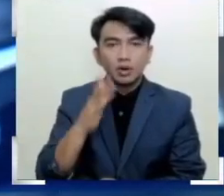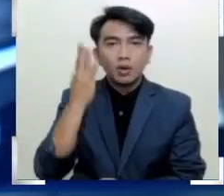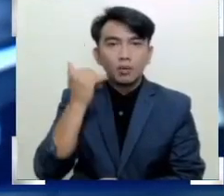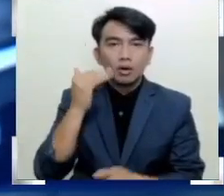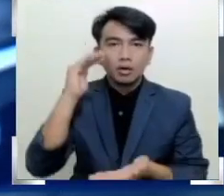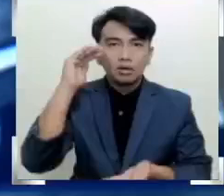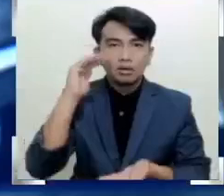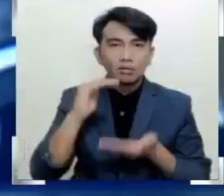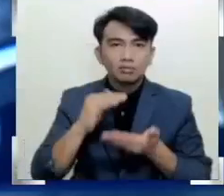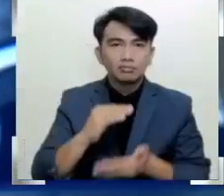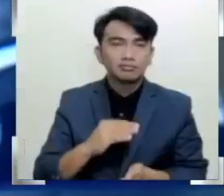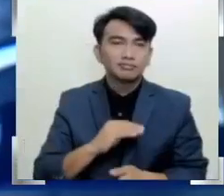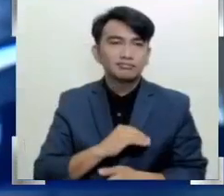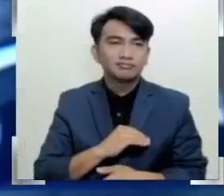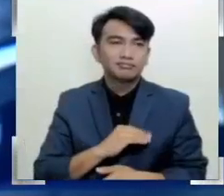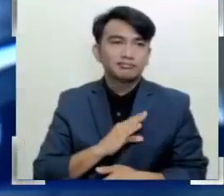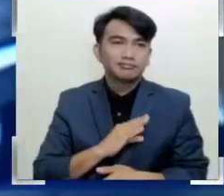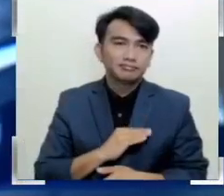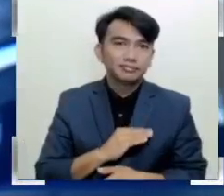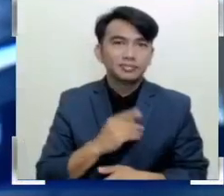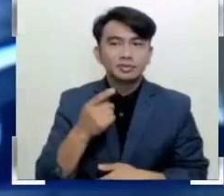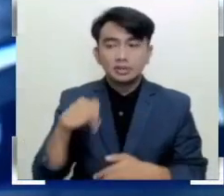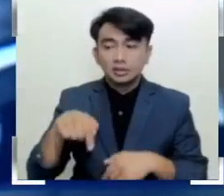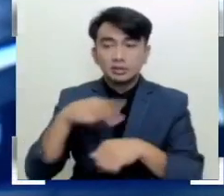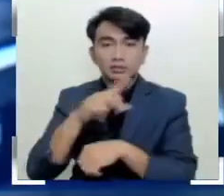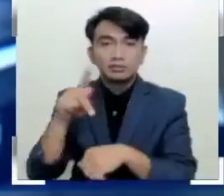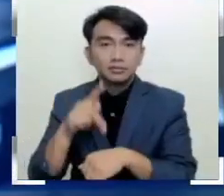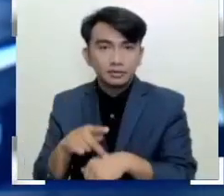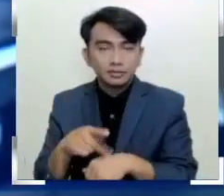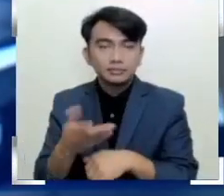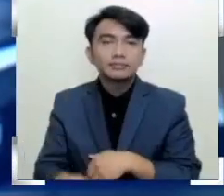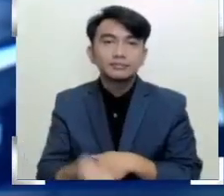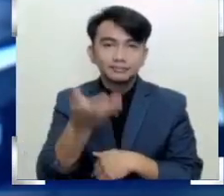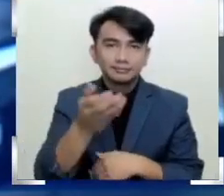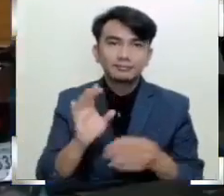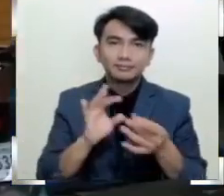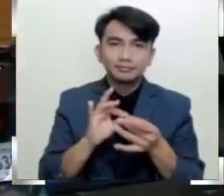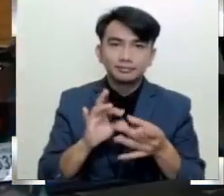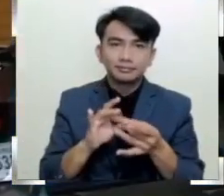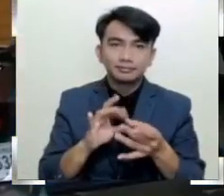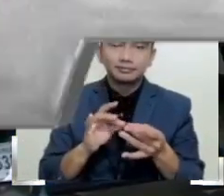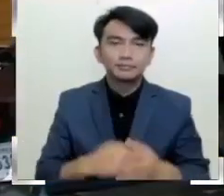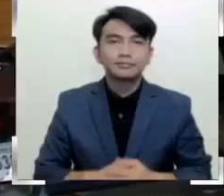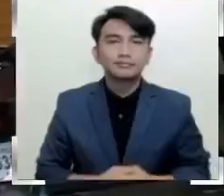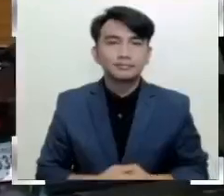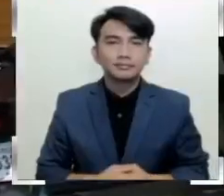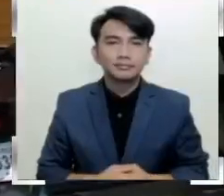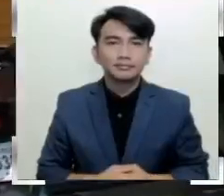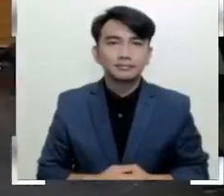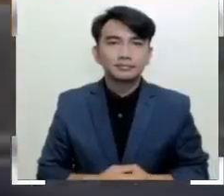bakuna sa iba't ibang bansa kabilang ang Pilipinas. Saksi, si Leigh Alves.